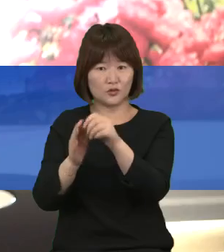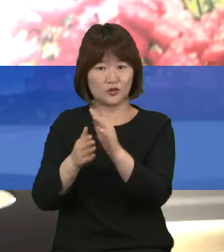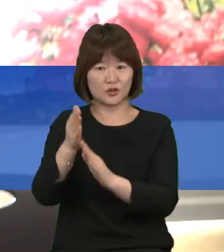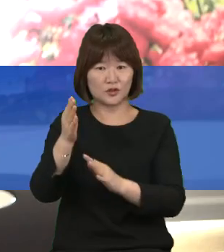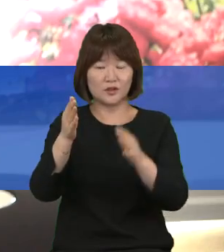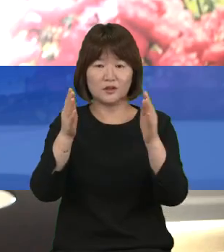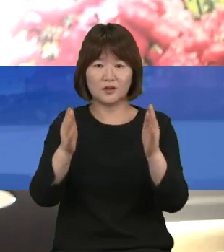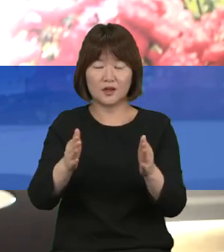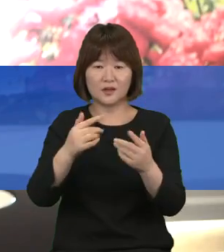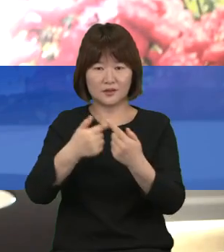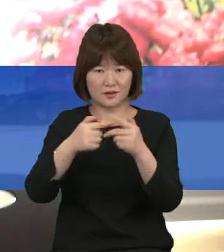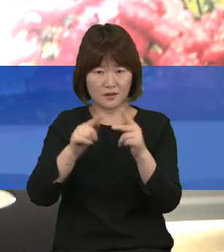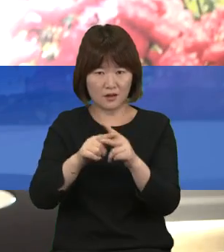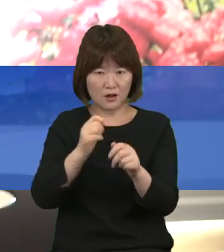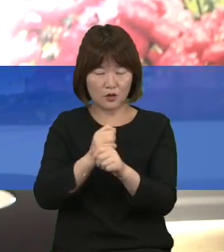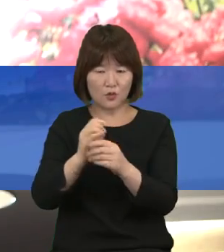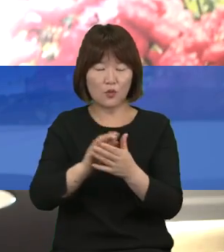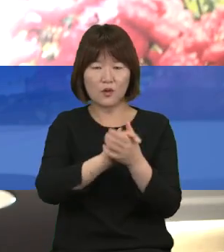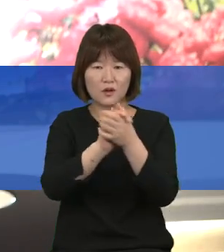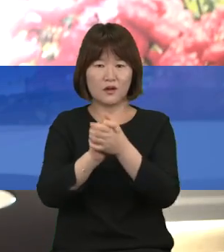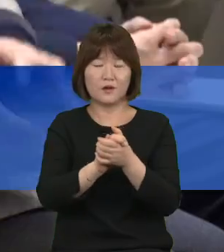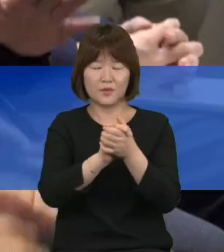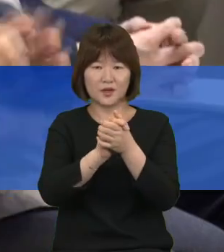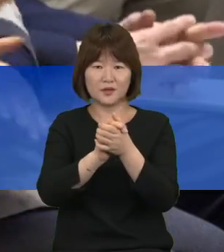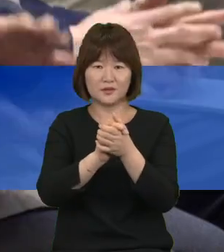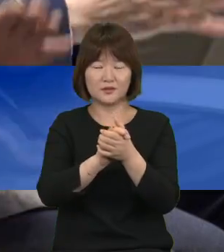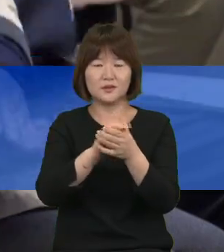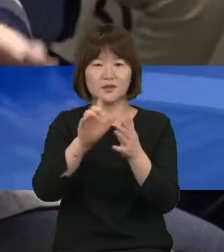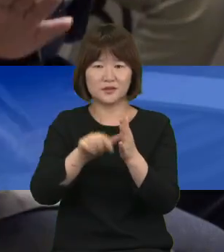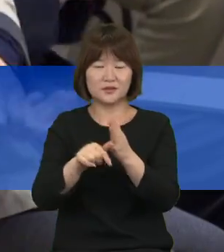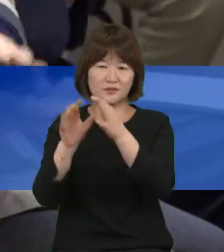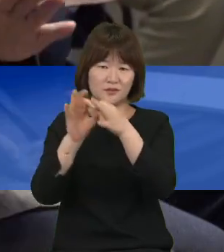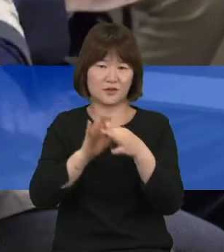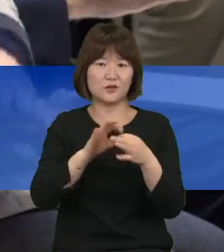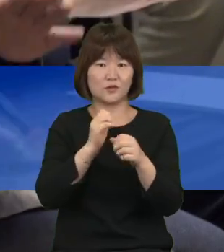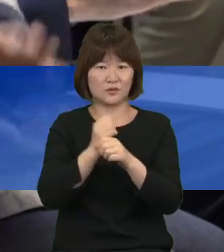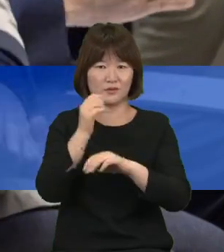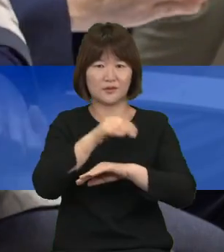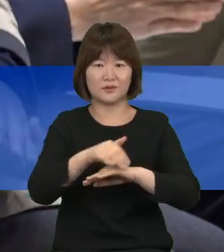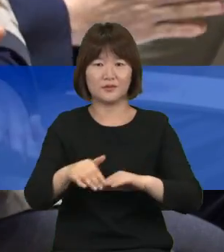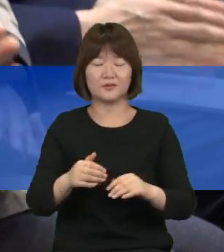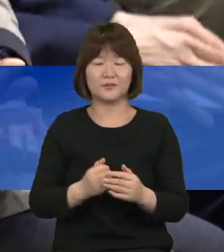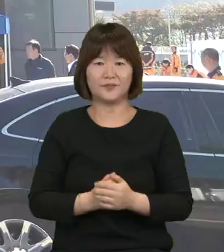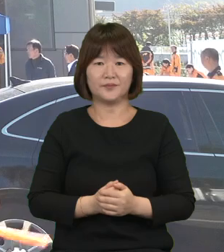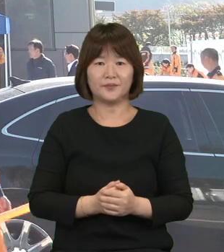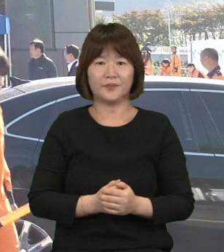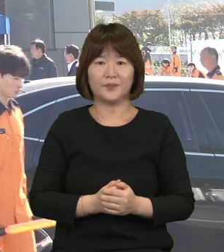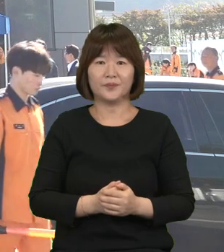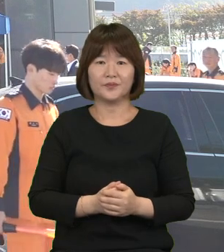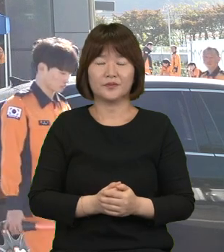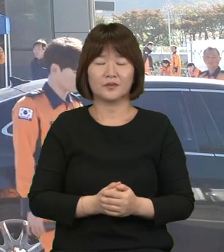경주는 양도시 간 이해의 폭을 넓히고 화합을 다지는 기회를 꾸준히 가질 예정입니다.